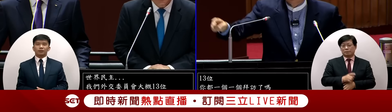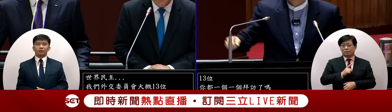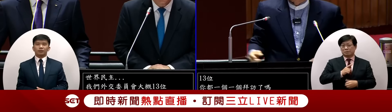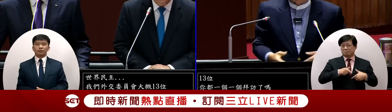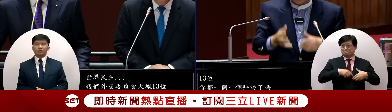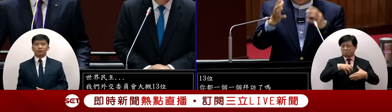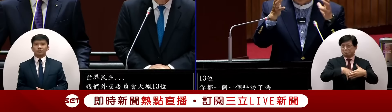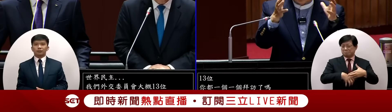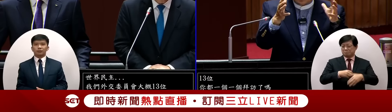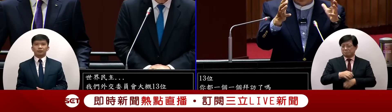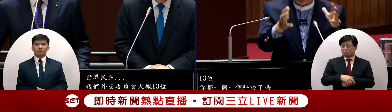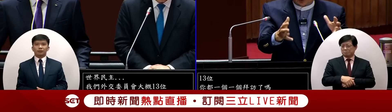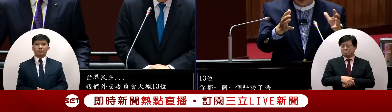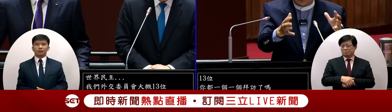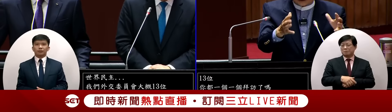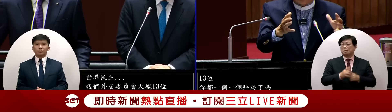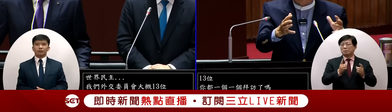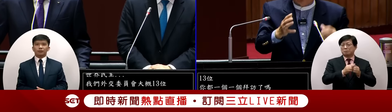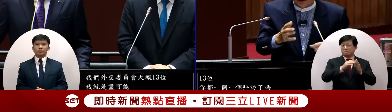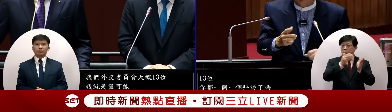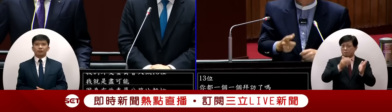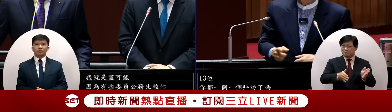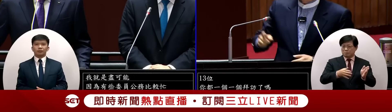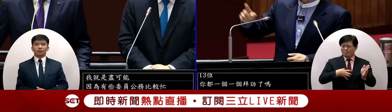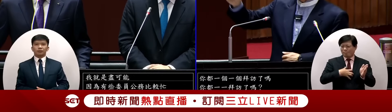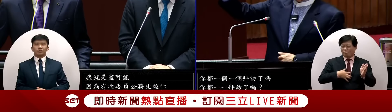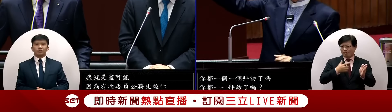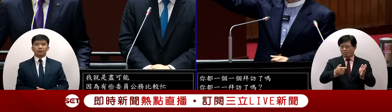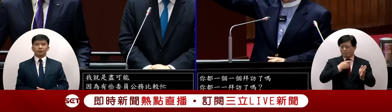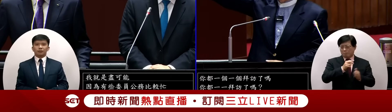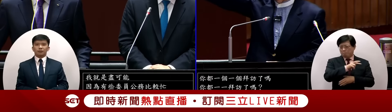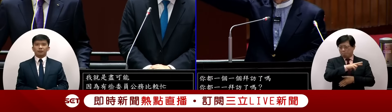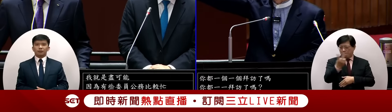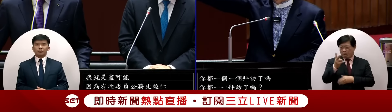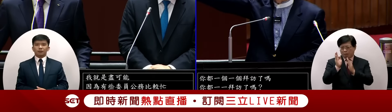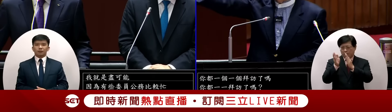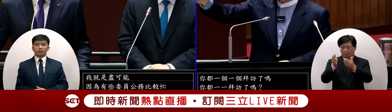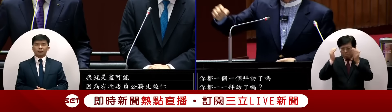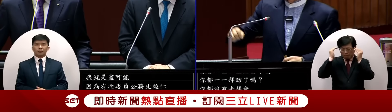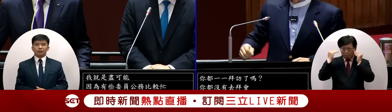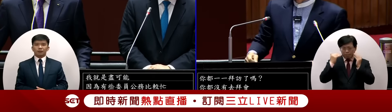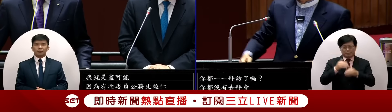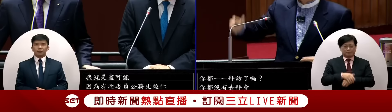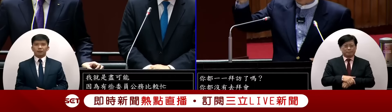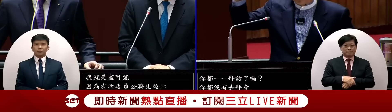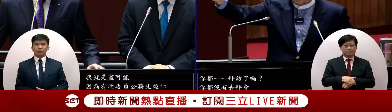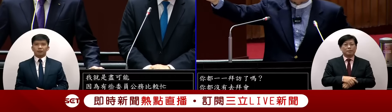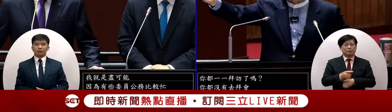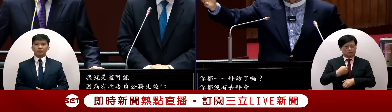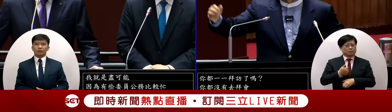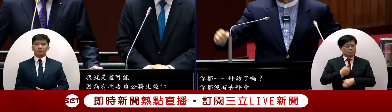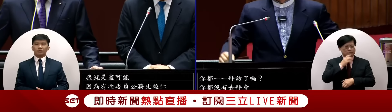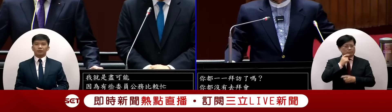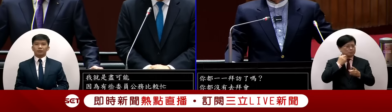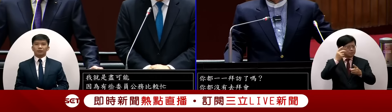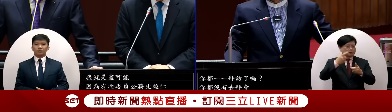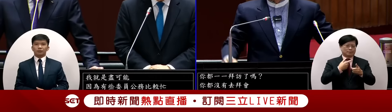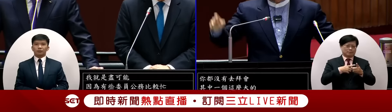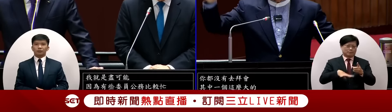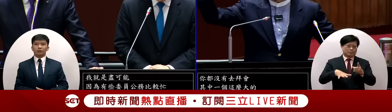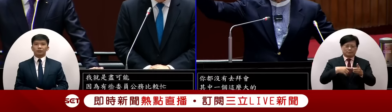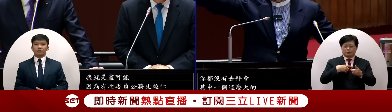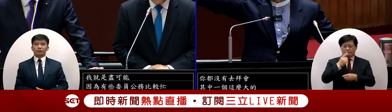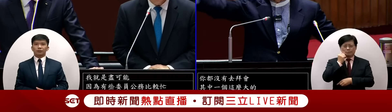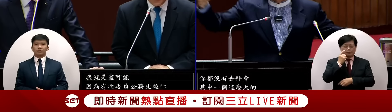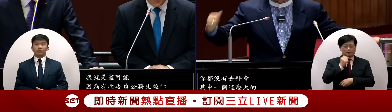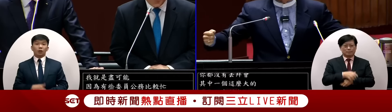啊，对卓龙台的愤怒转移到韩国瑜的身上，我替院长叫屈。你